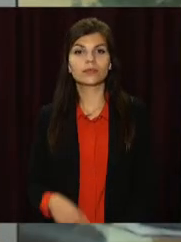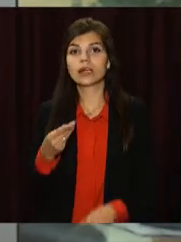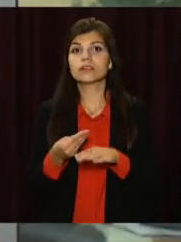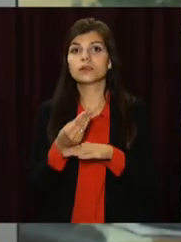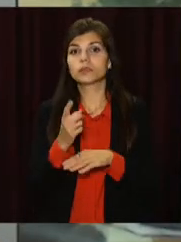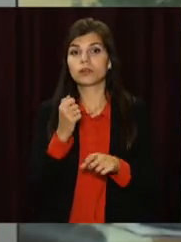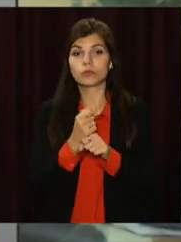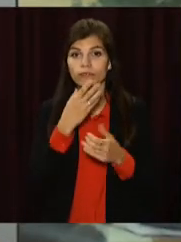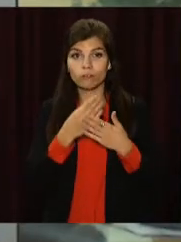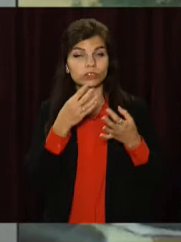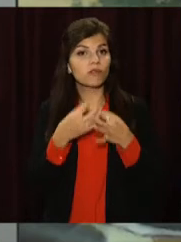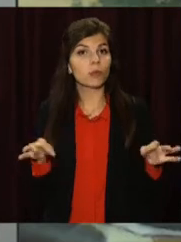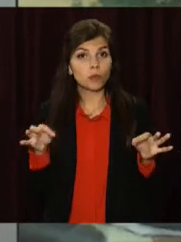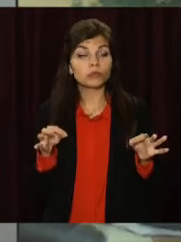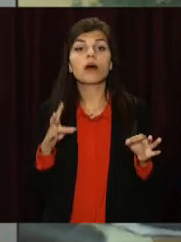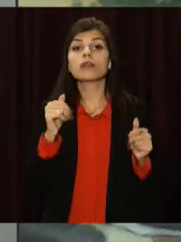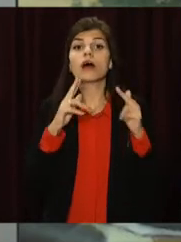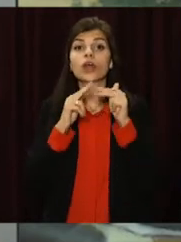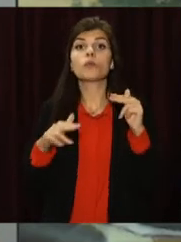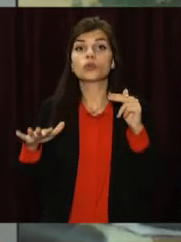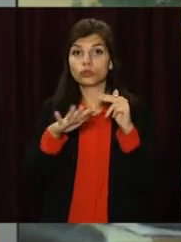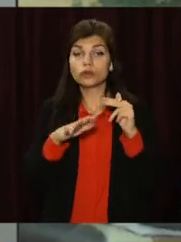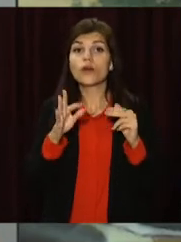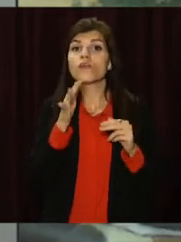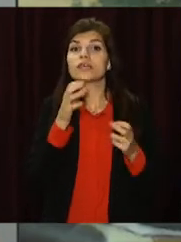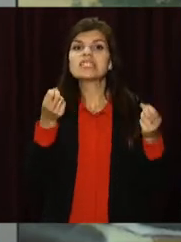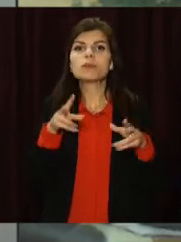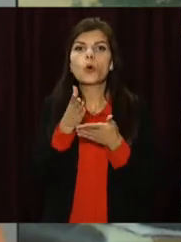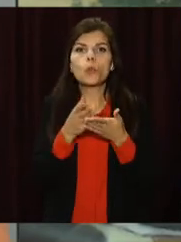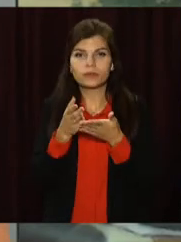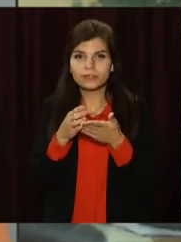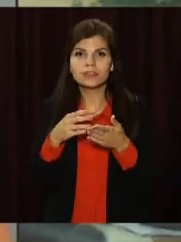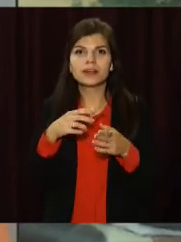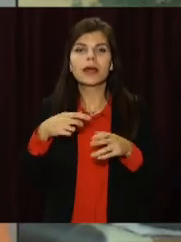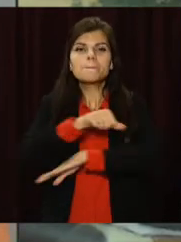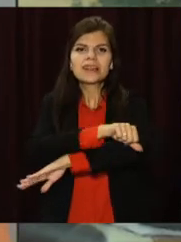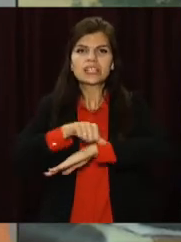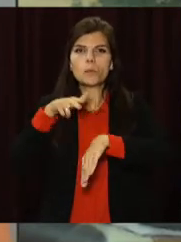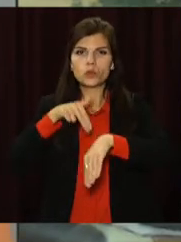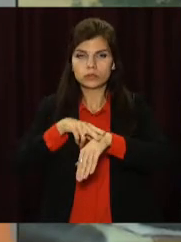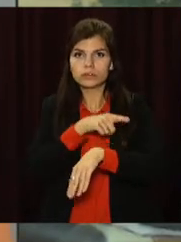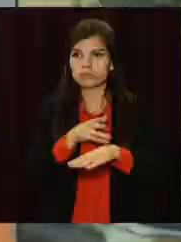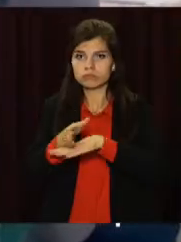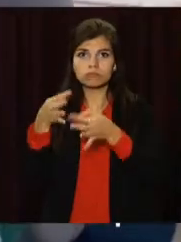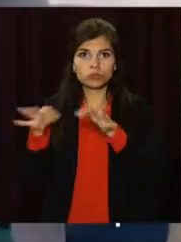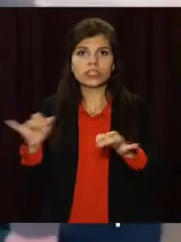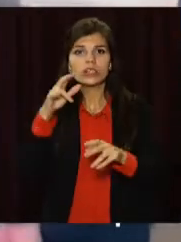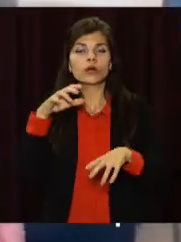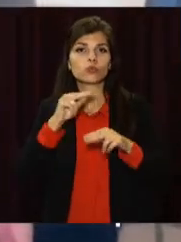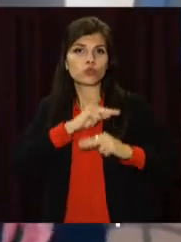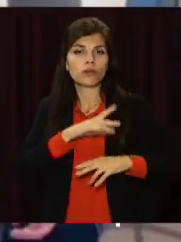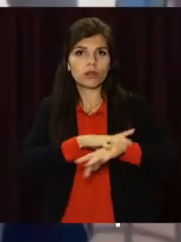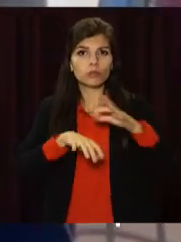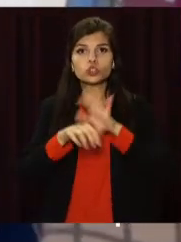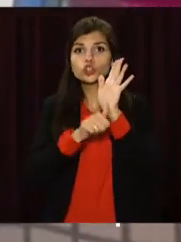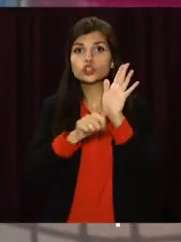Заплатили за роботу власною свободою. На Дніпропетровщині під час спецоперації співробітники міграційної поліції звільнили з трудового рабства